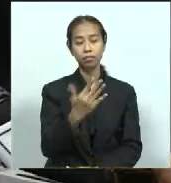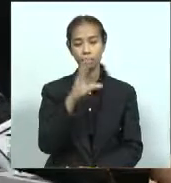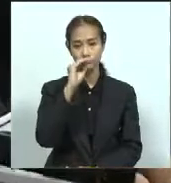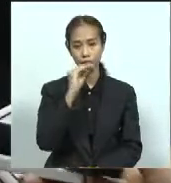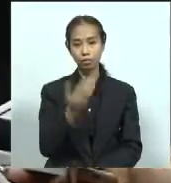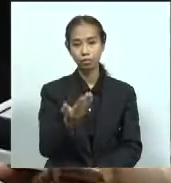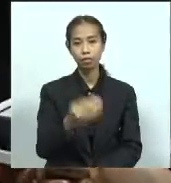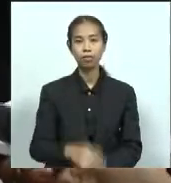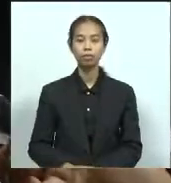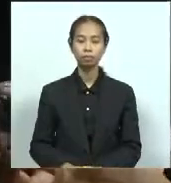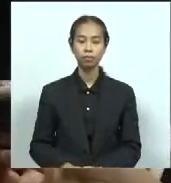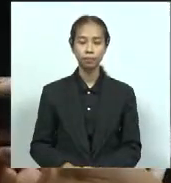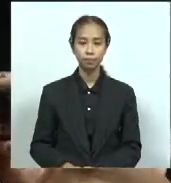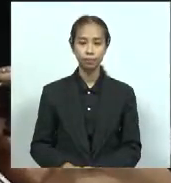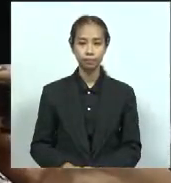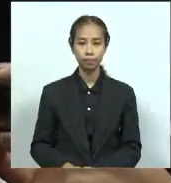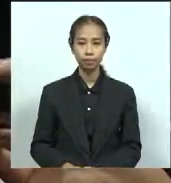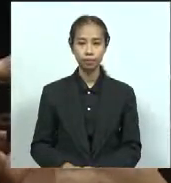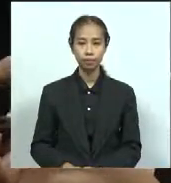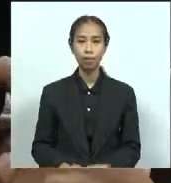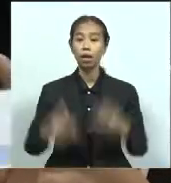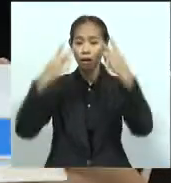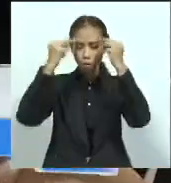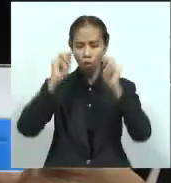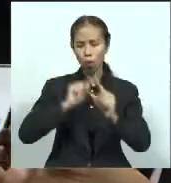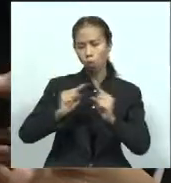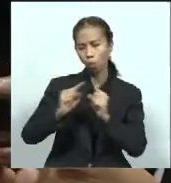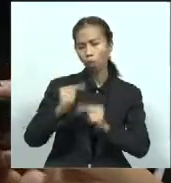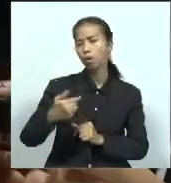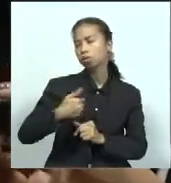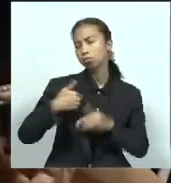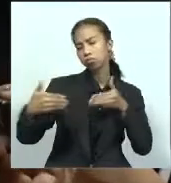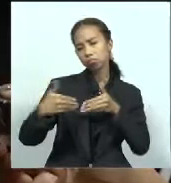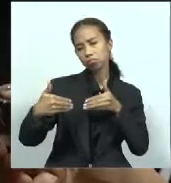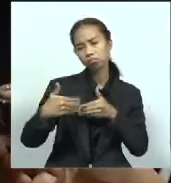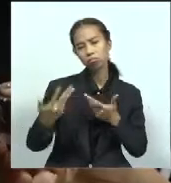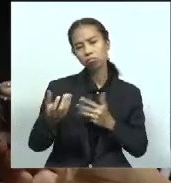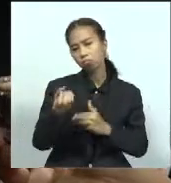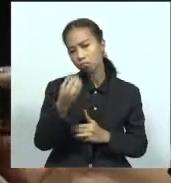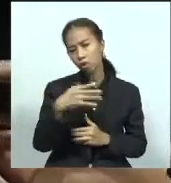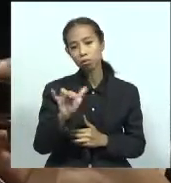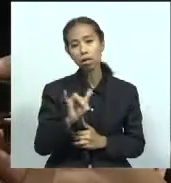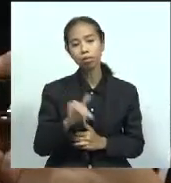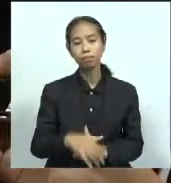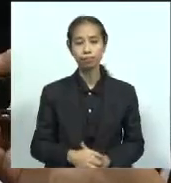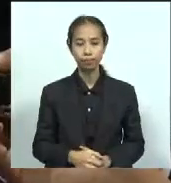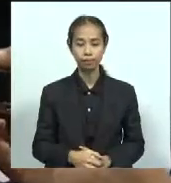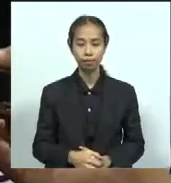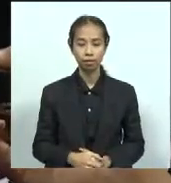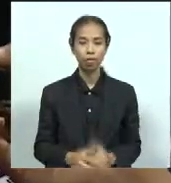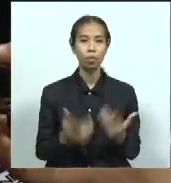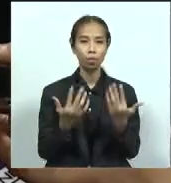ท่านนายกก็ยังไม่ได้พูดจริงๆยังไม่ได้พูดเต็มปากนะครับก็ผมว่าร